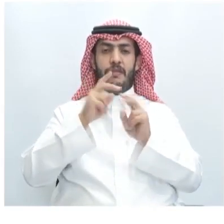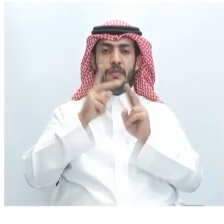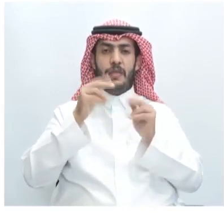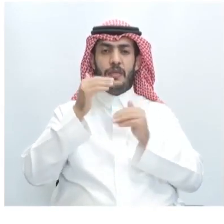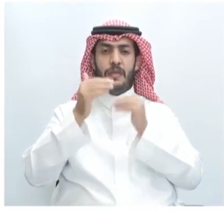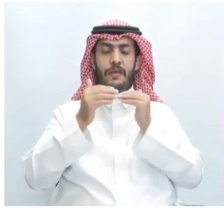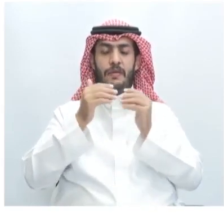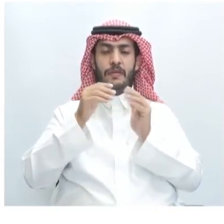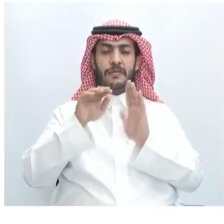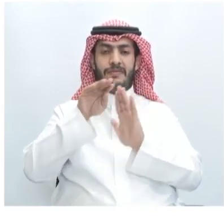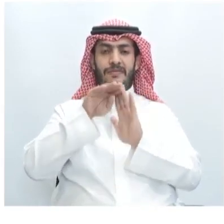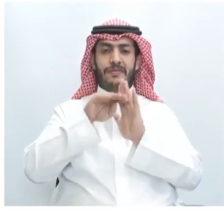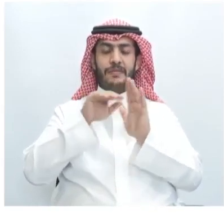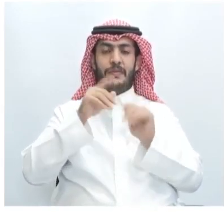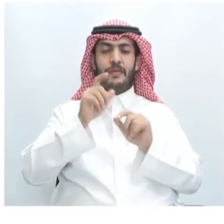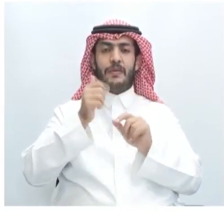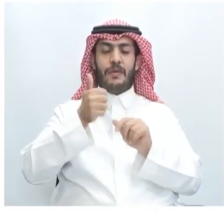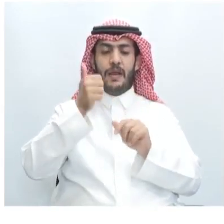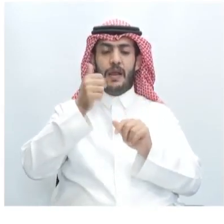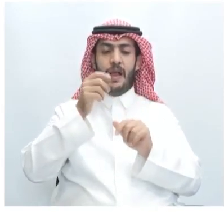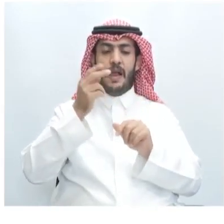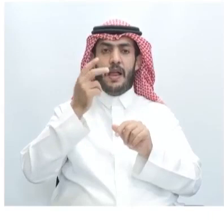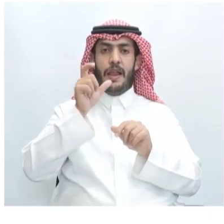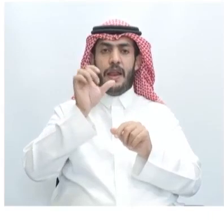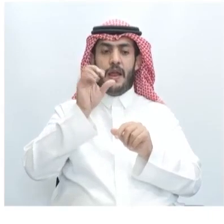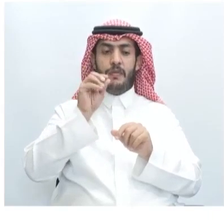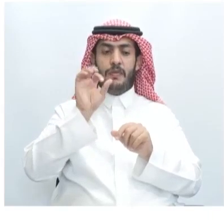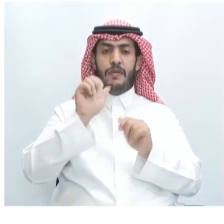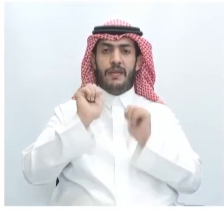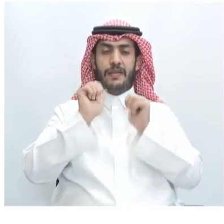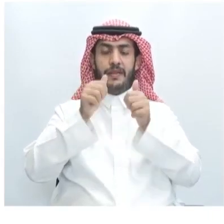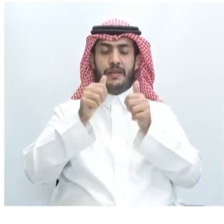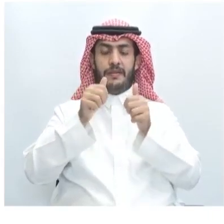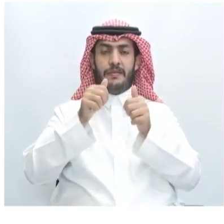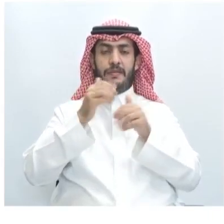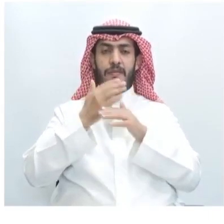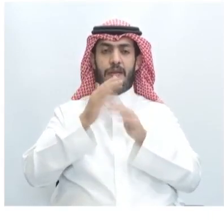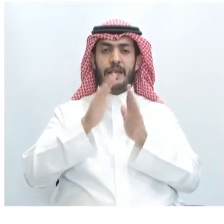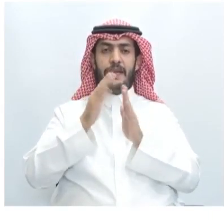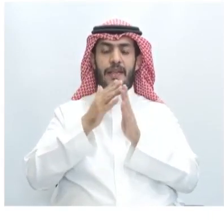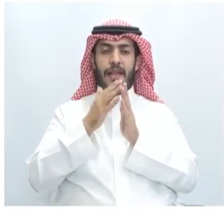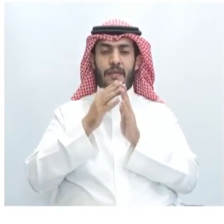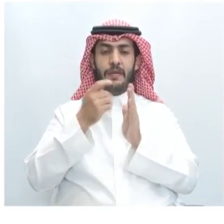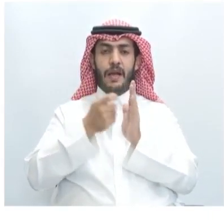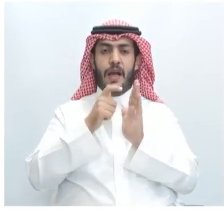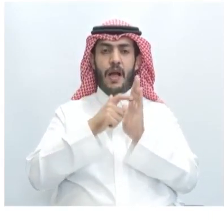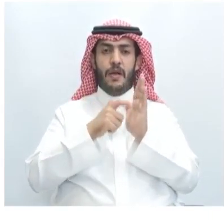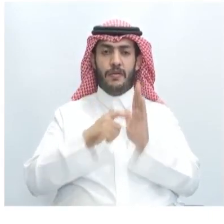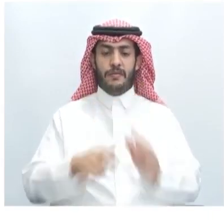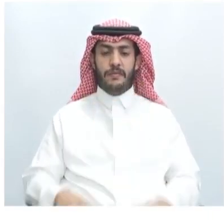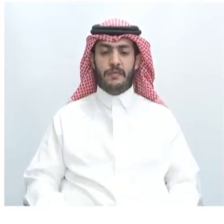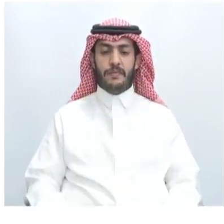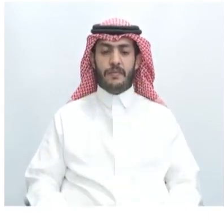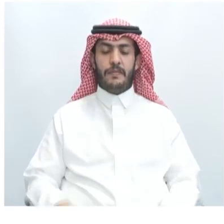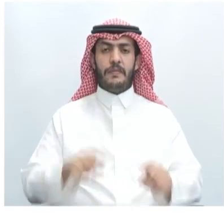مختلفه وتعد مرحله عصر النبوه الانطلاقه لمرحله كتابه القواعد القانونيه